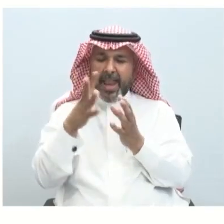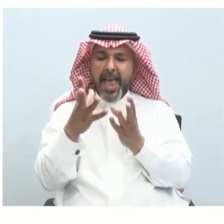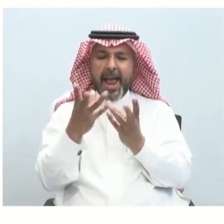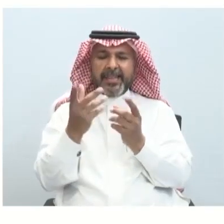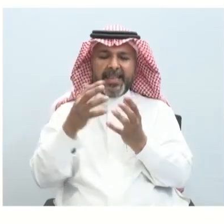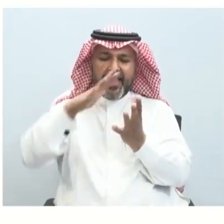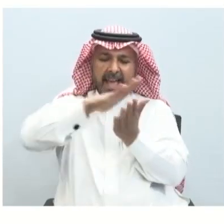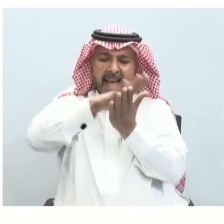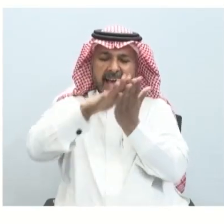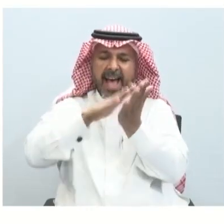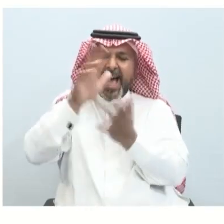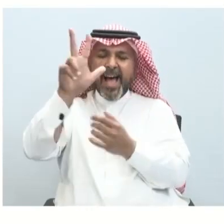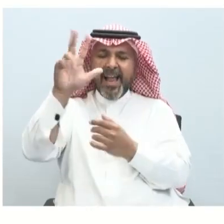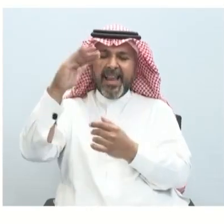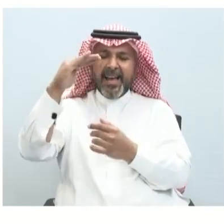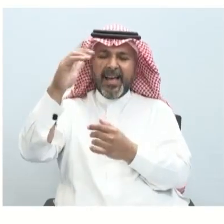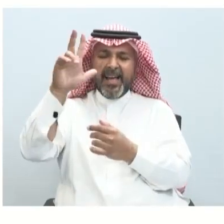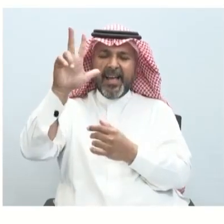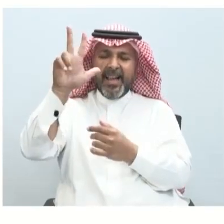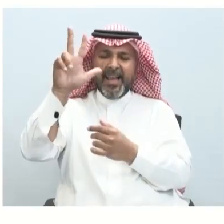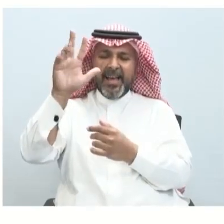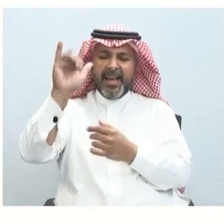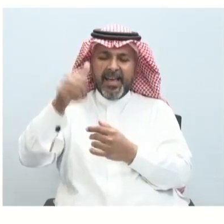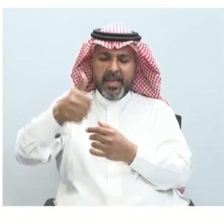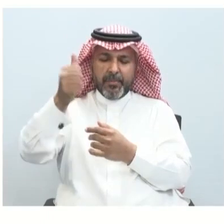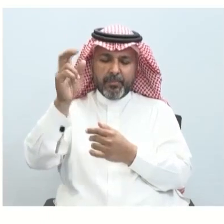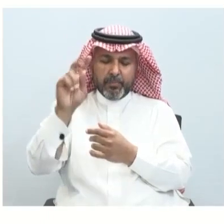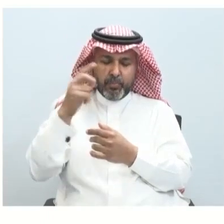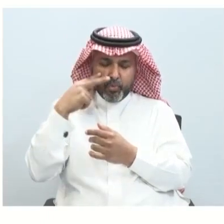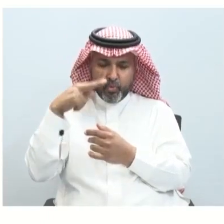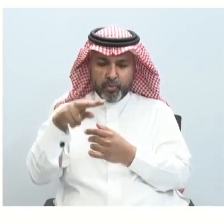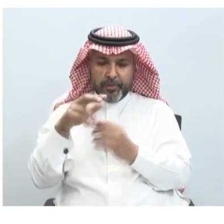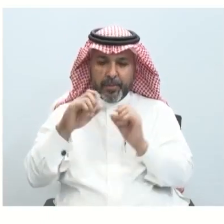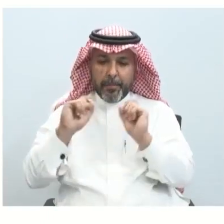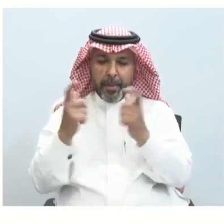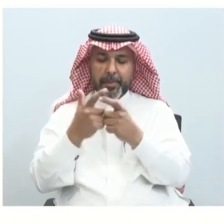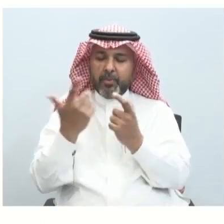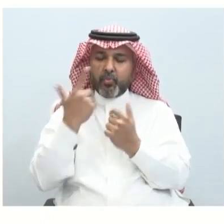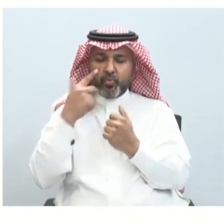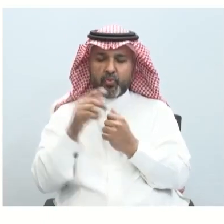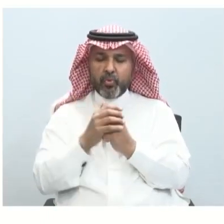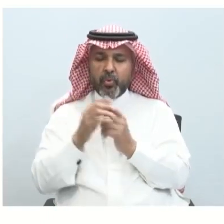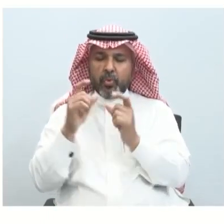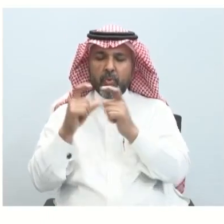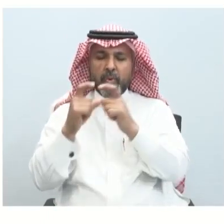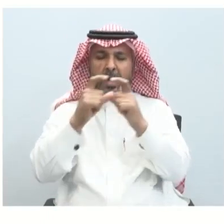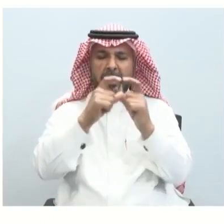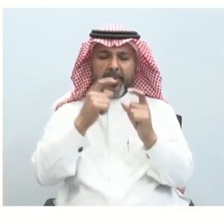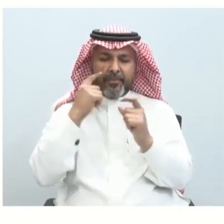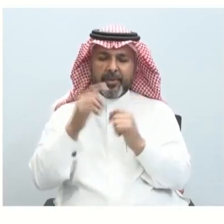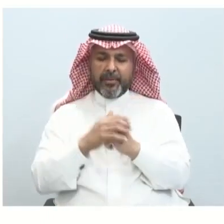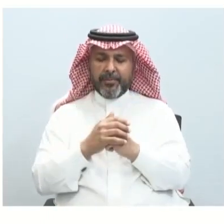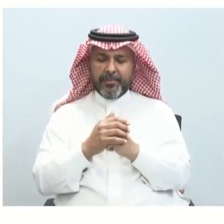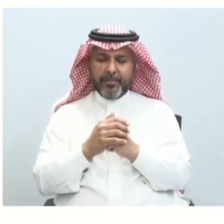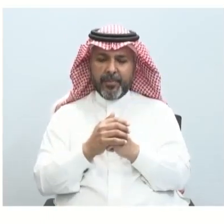عن الخلايا التي امتلكت هذه الاطوار عندما نتتبع هذا الرسم نشاهد ان المجموعه هذه كل واحده من هذه الخلايا كانت